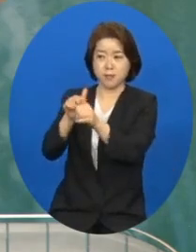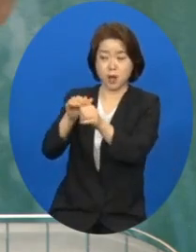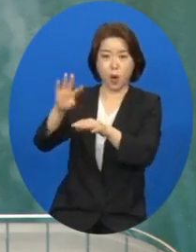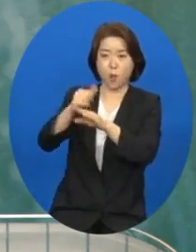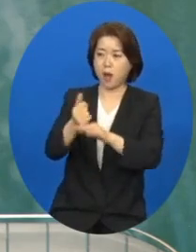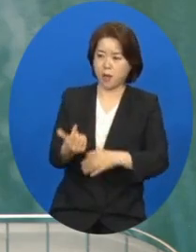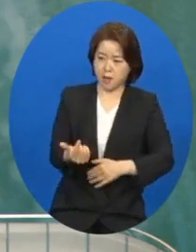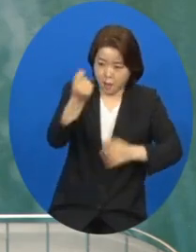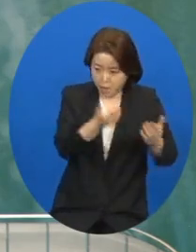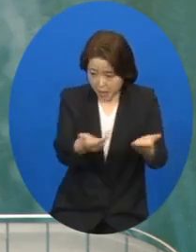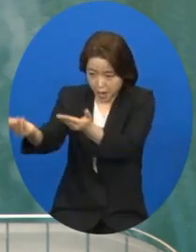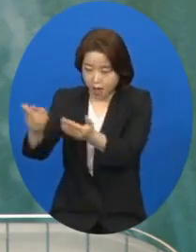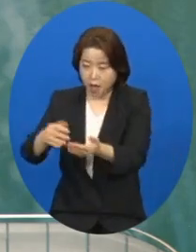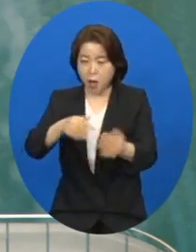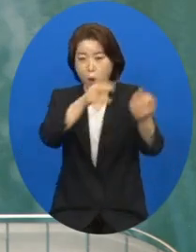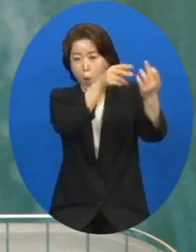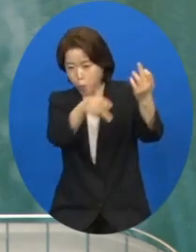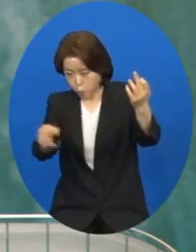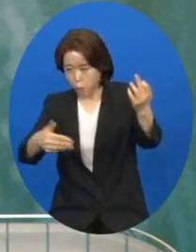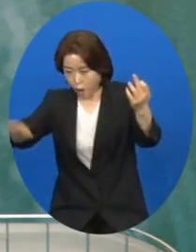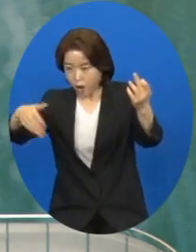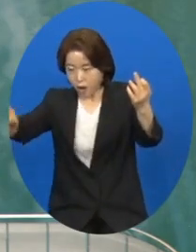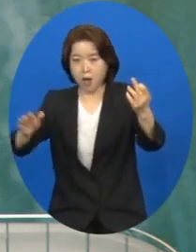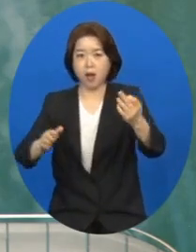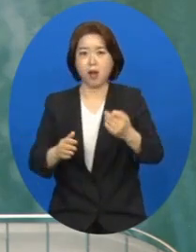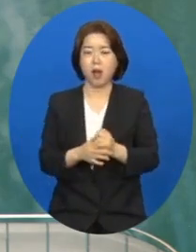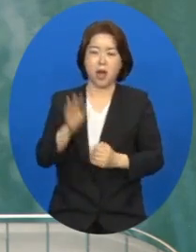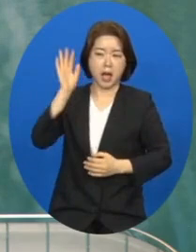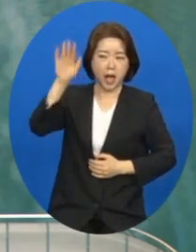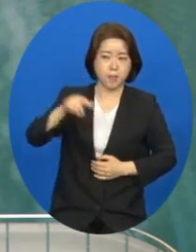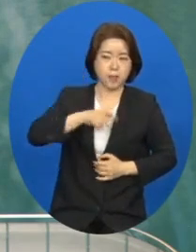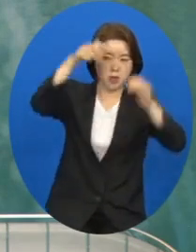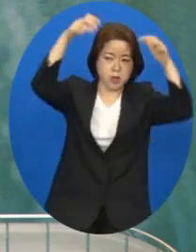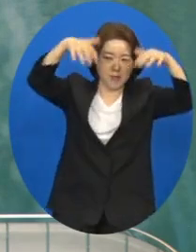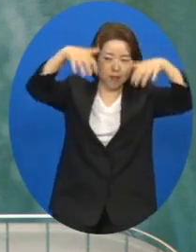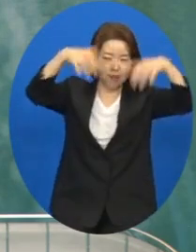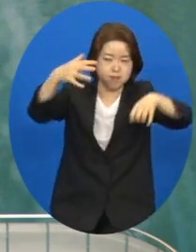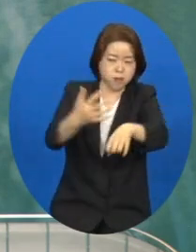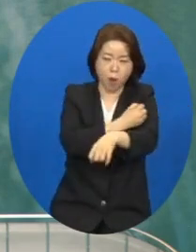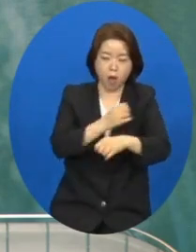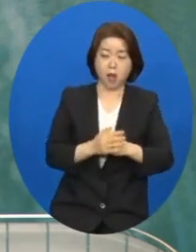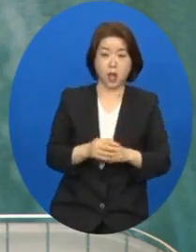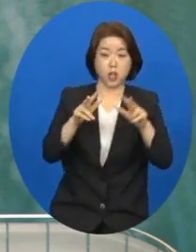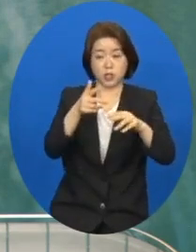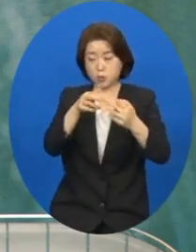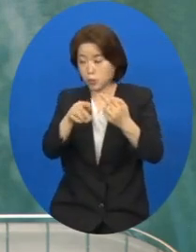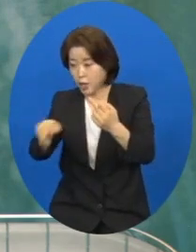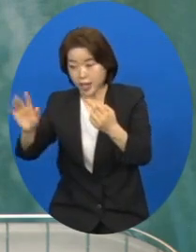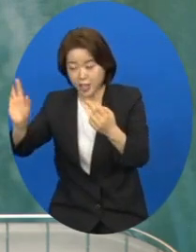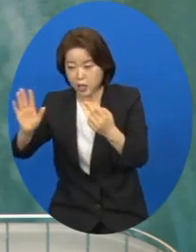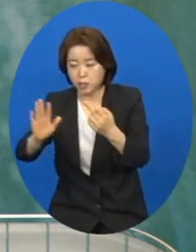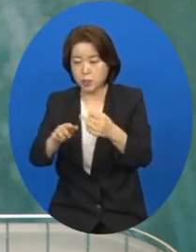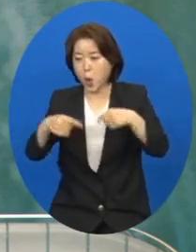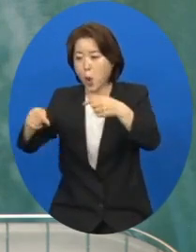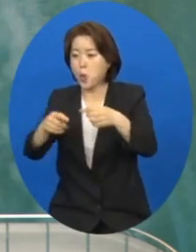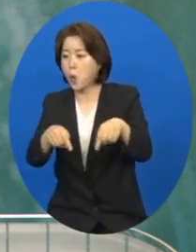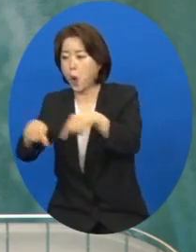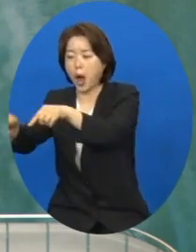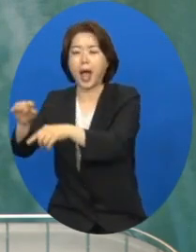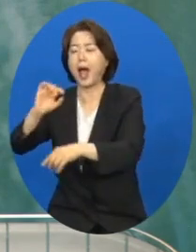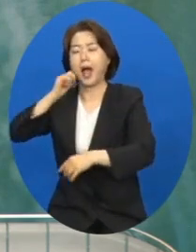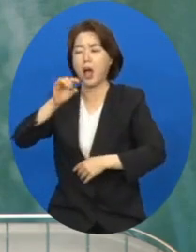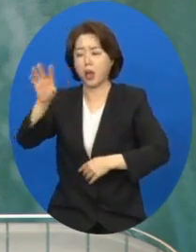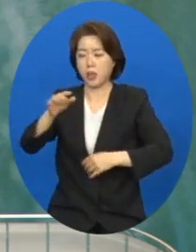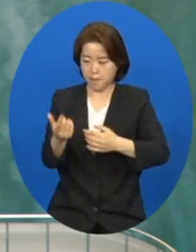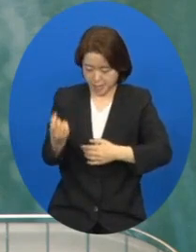빨리 내려가소서, 이제 비가 엄청나게 쏟아지게 될 텐데 지금 내려가지 않으면 수레가 내려갈 수가 없습니다.